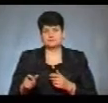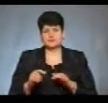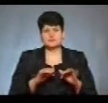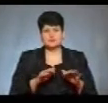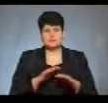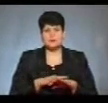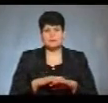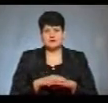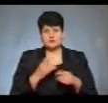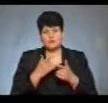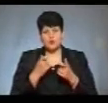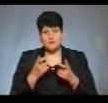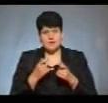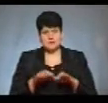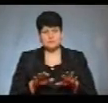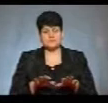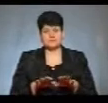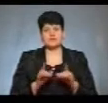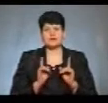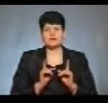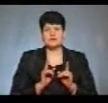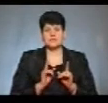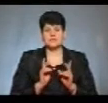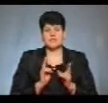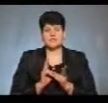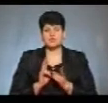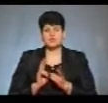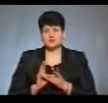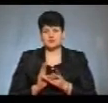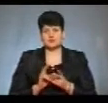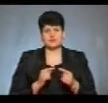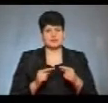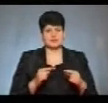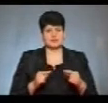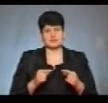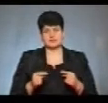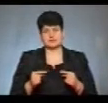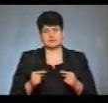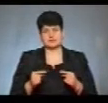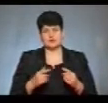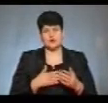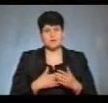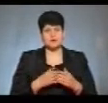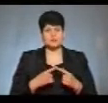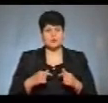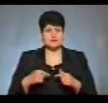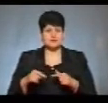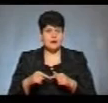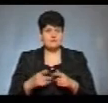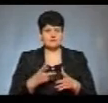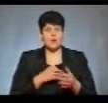масової інформації місцевих, навіть на зустрічах в різного виду, скажімо, громадських організацій, ще десь